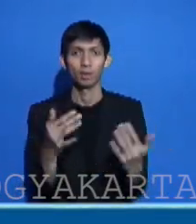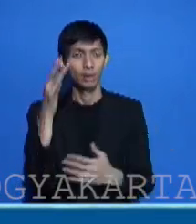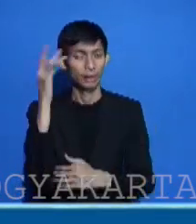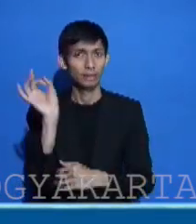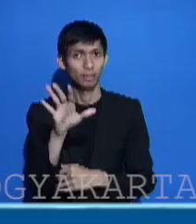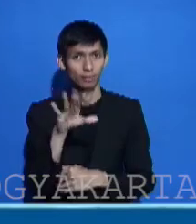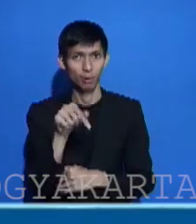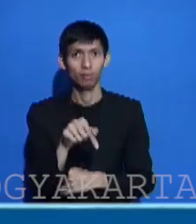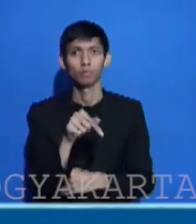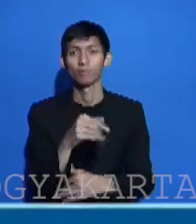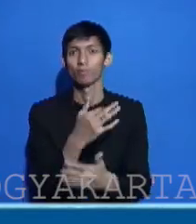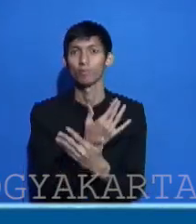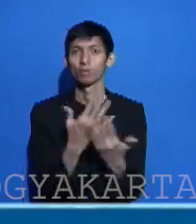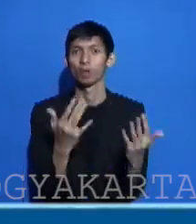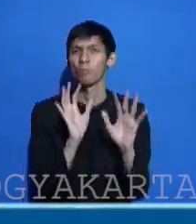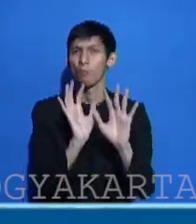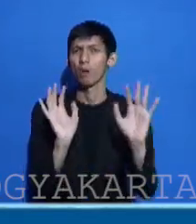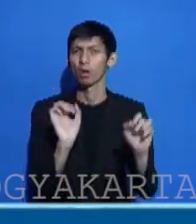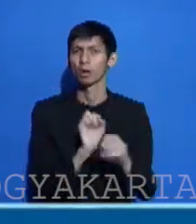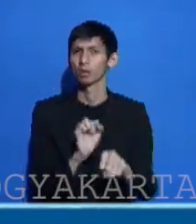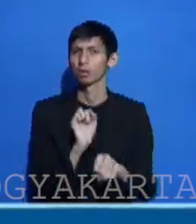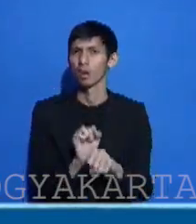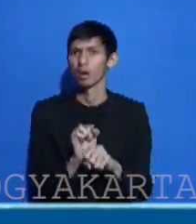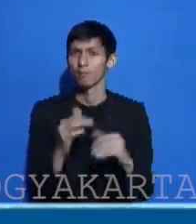wargane oleh